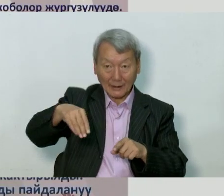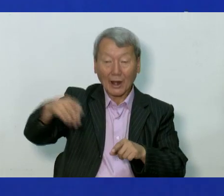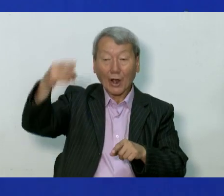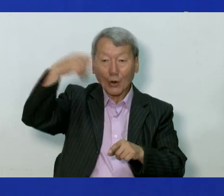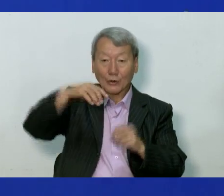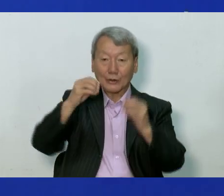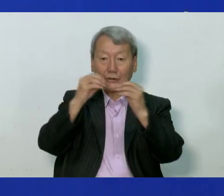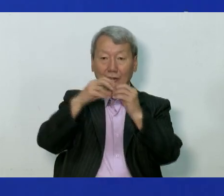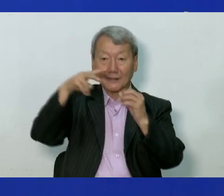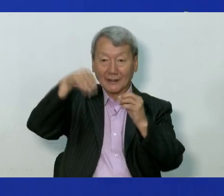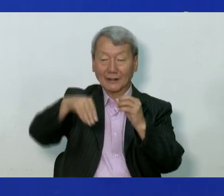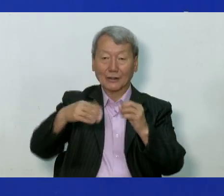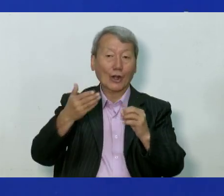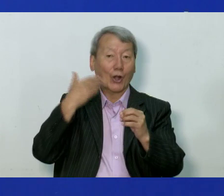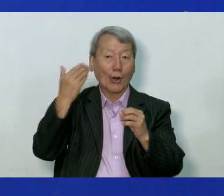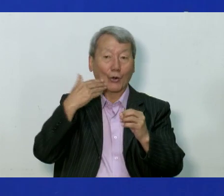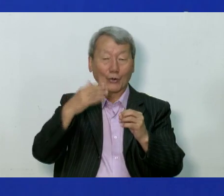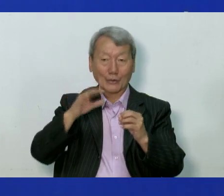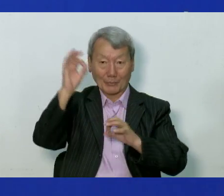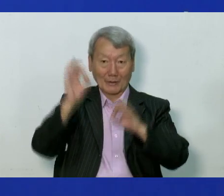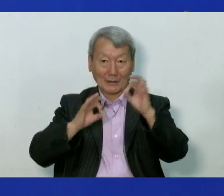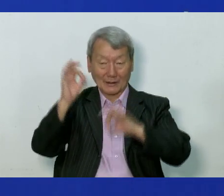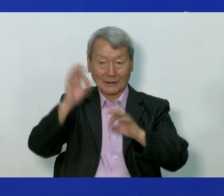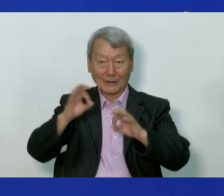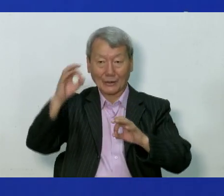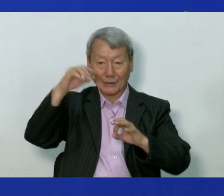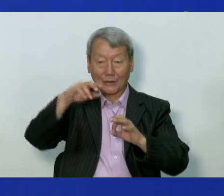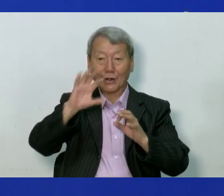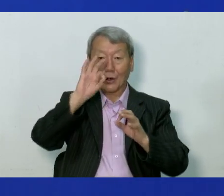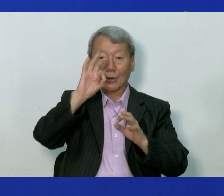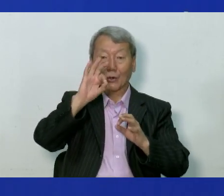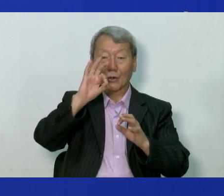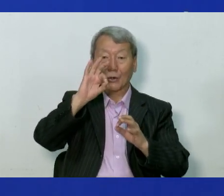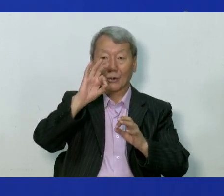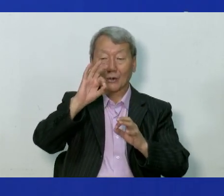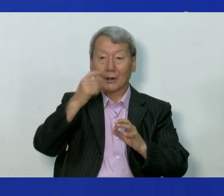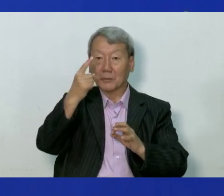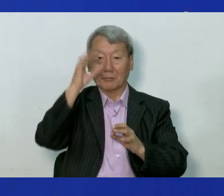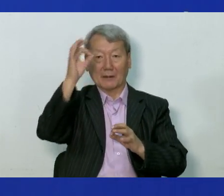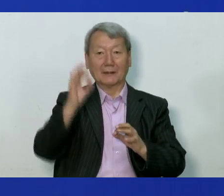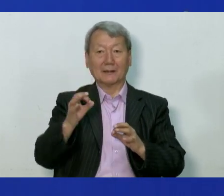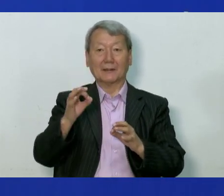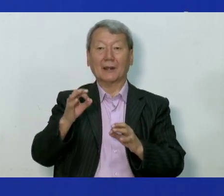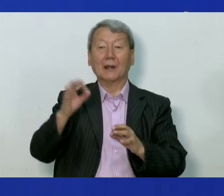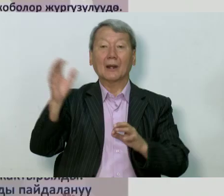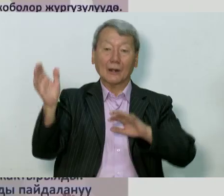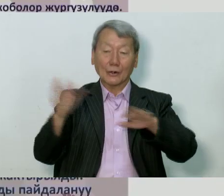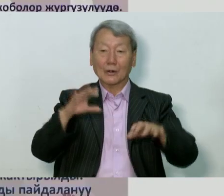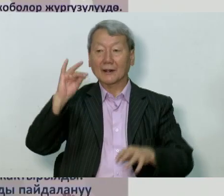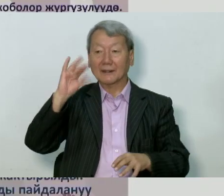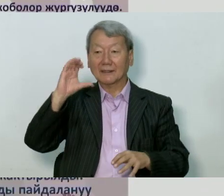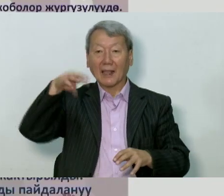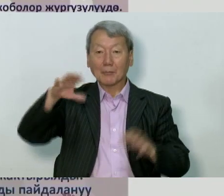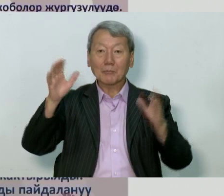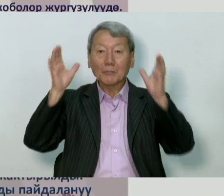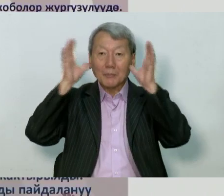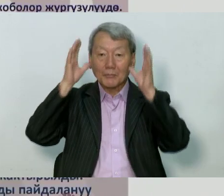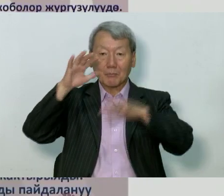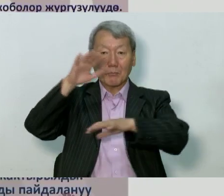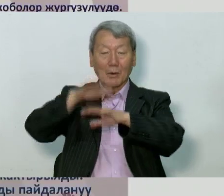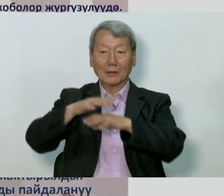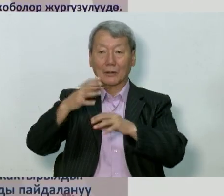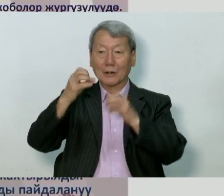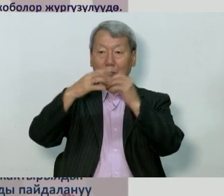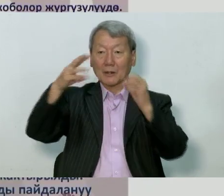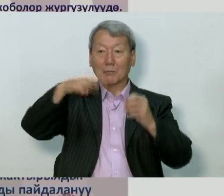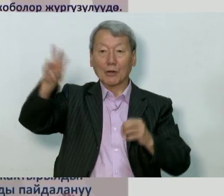ичинде 10 жылдык жеңилдетилген мөөнөт каралган, эми пайыздык чени 1%. Ислам өнүктүрүү банкы боюнча 15